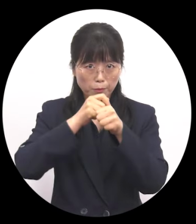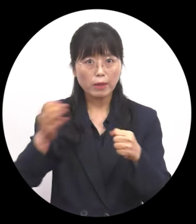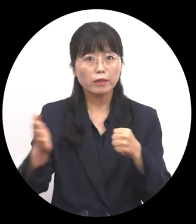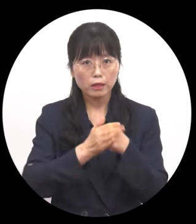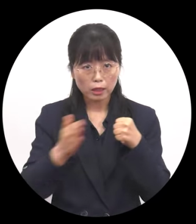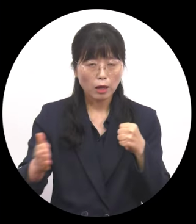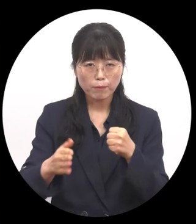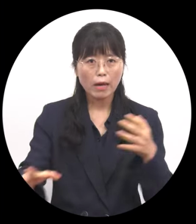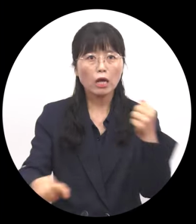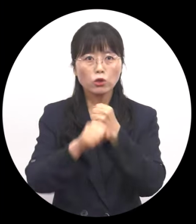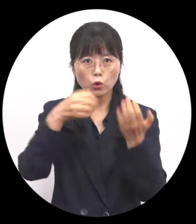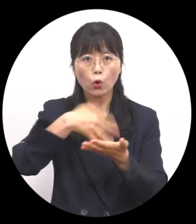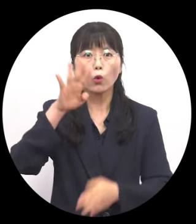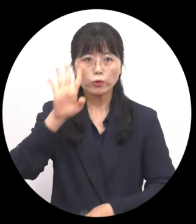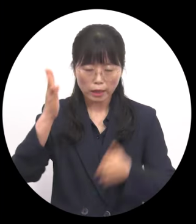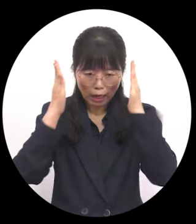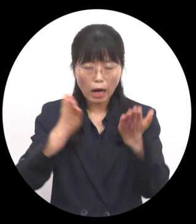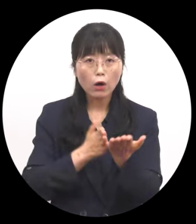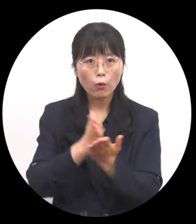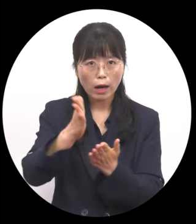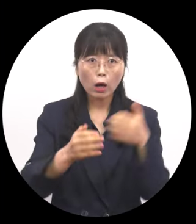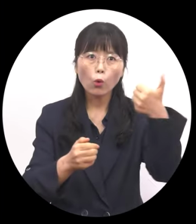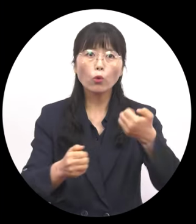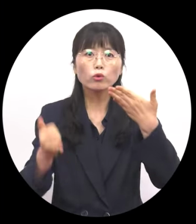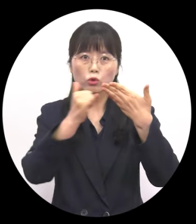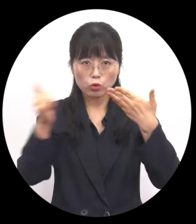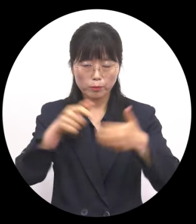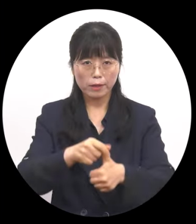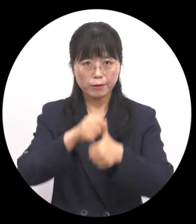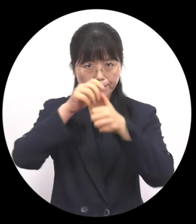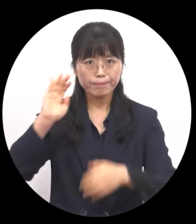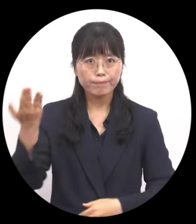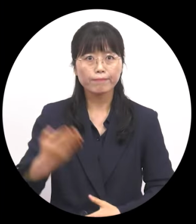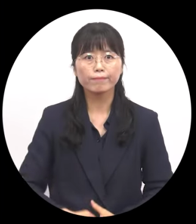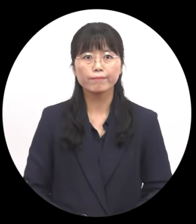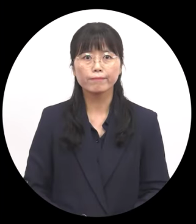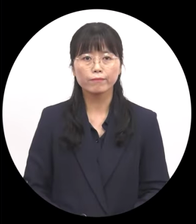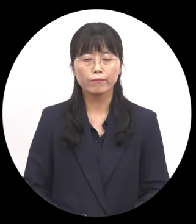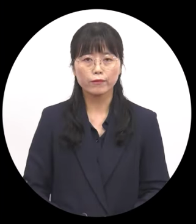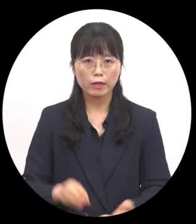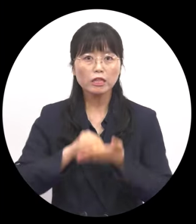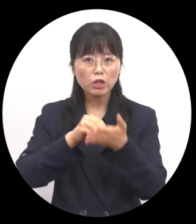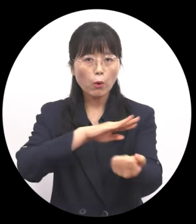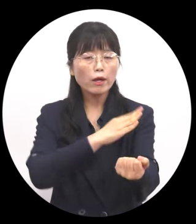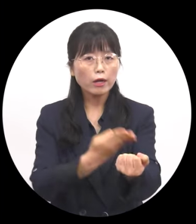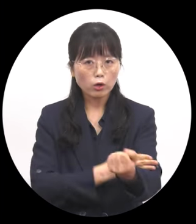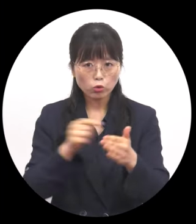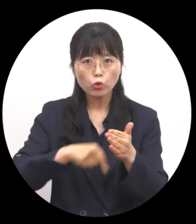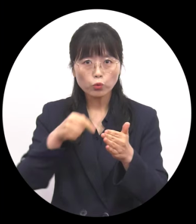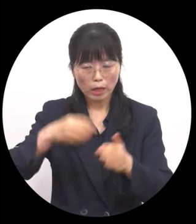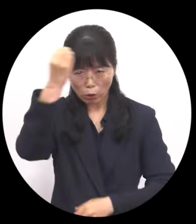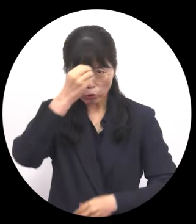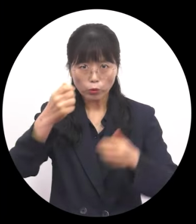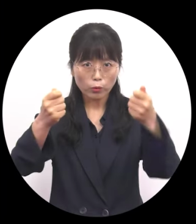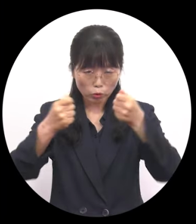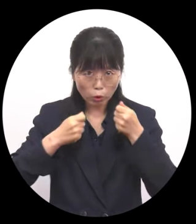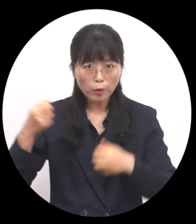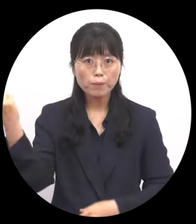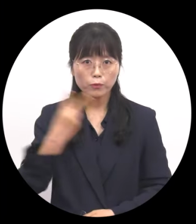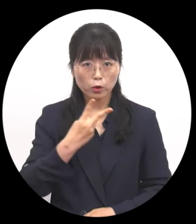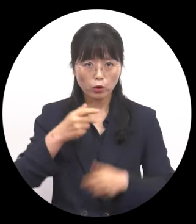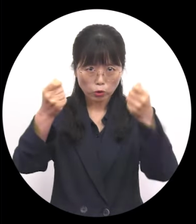때문에 총 4개의 학과에서 59명을 선발합니다. 지원 자격은 국내 고등학교 졸업,